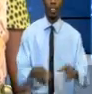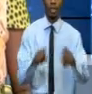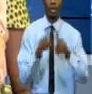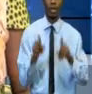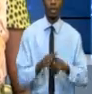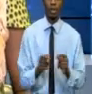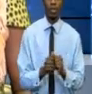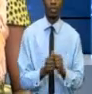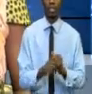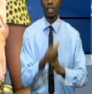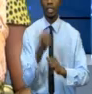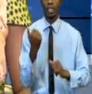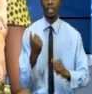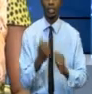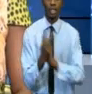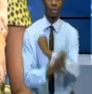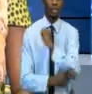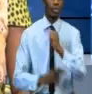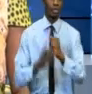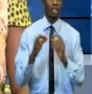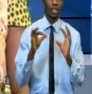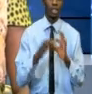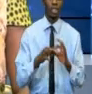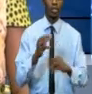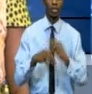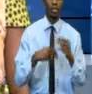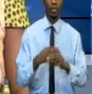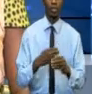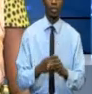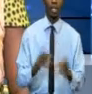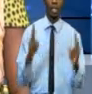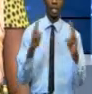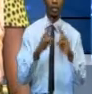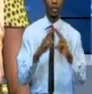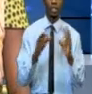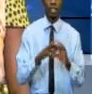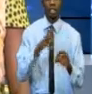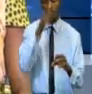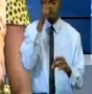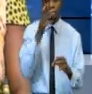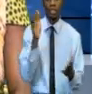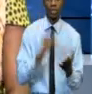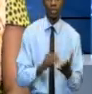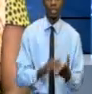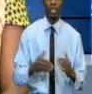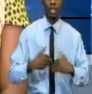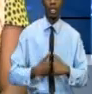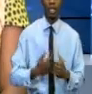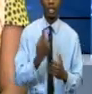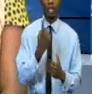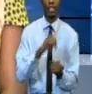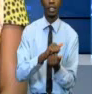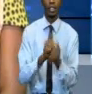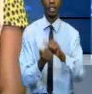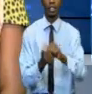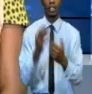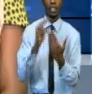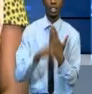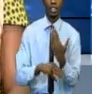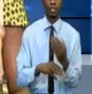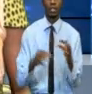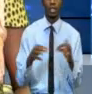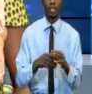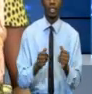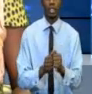Lubumbashi et ses environs sont aussi concernées par les perturbations climatiques. La rareté des pluies menace, voulais-je dire,